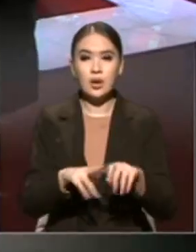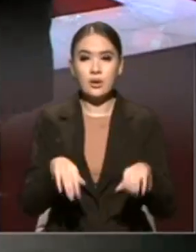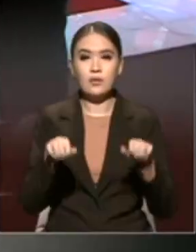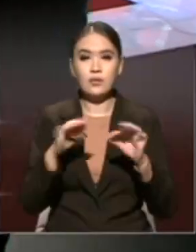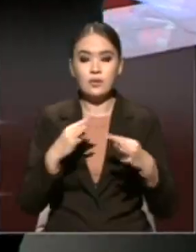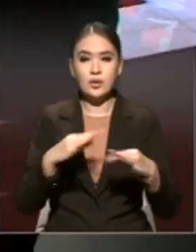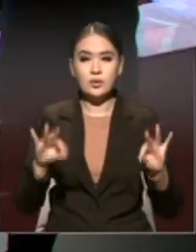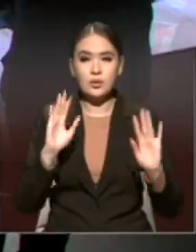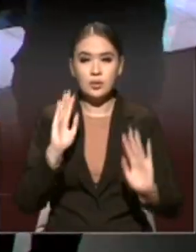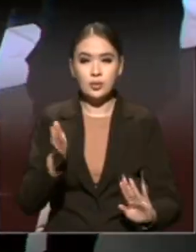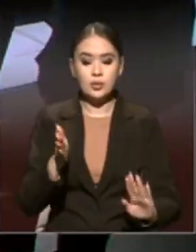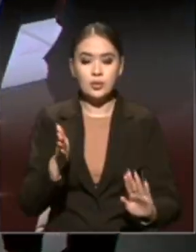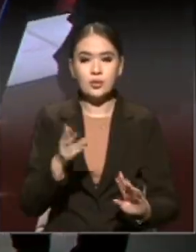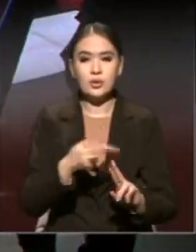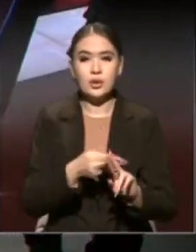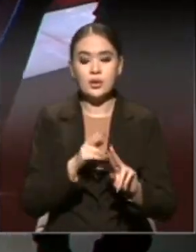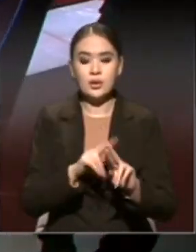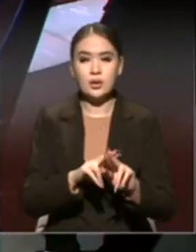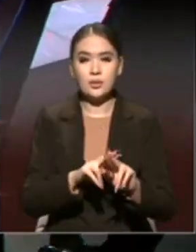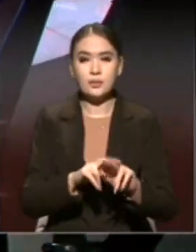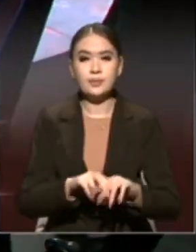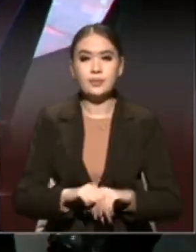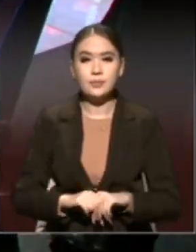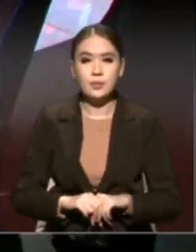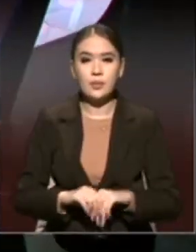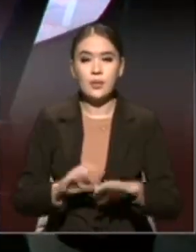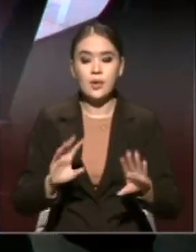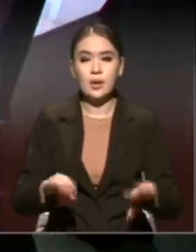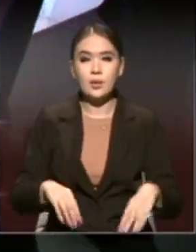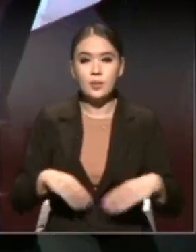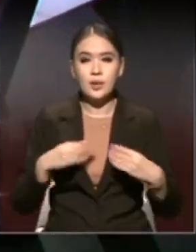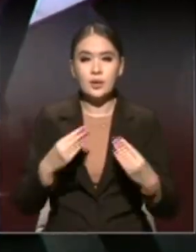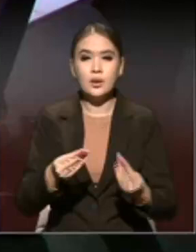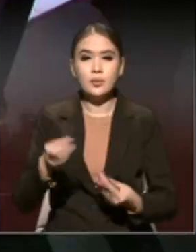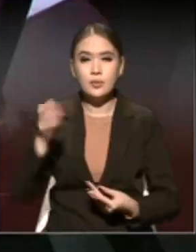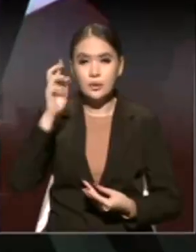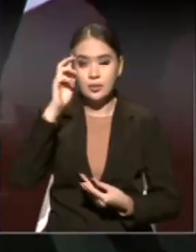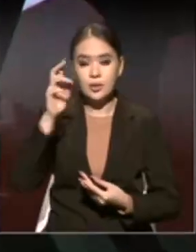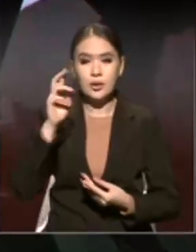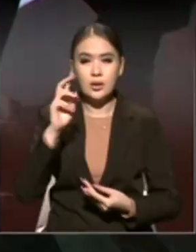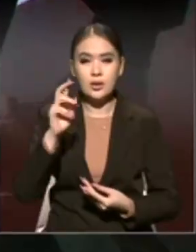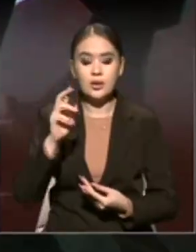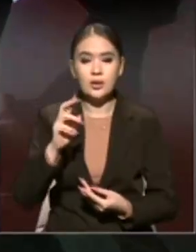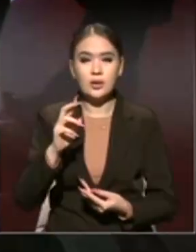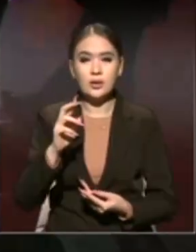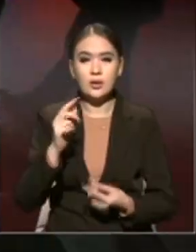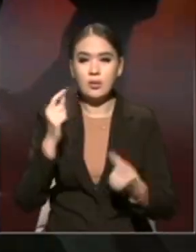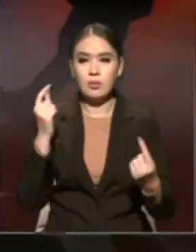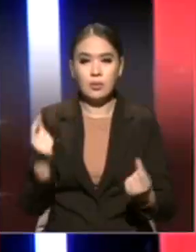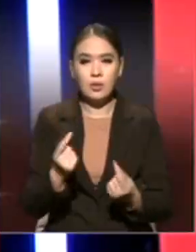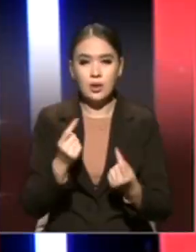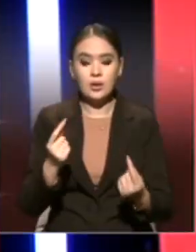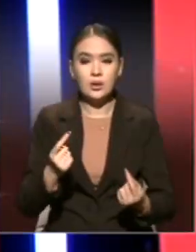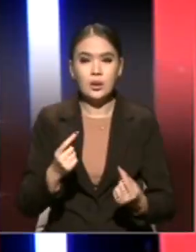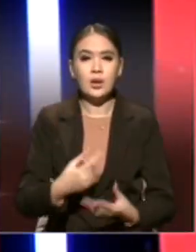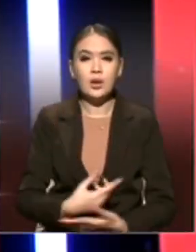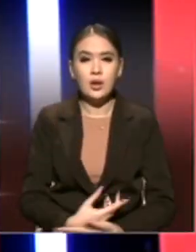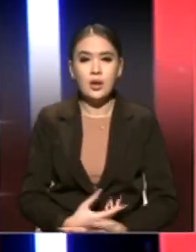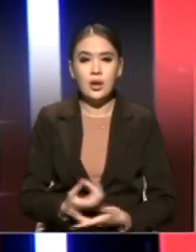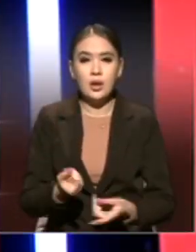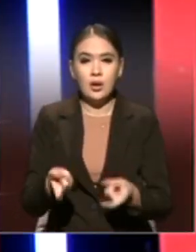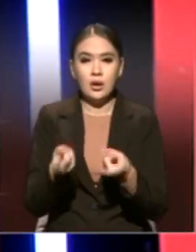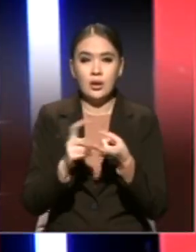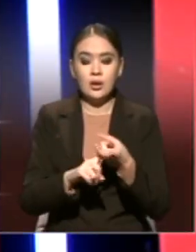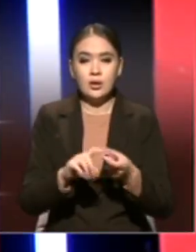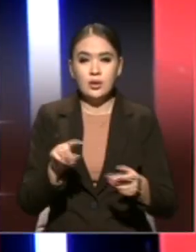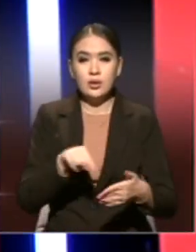мүмкіндіктерді айта кетейік. Бере беретін мемлекеттер саусақпен санарлық. Осыған қатысты